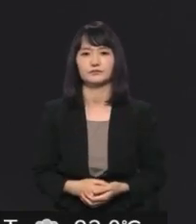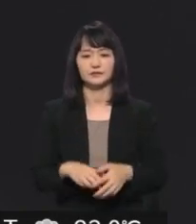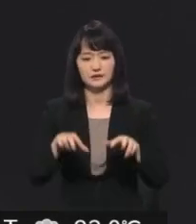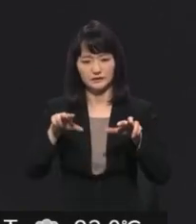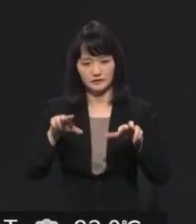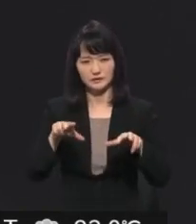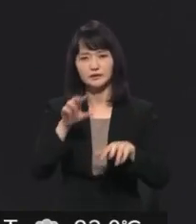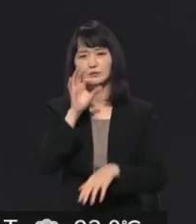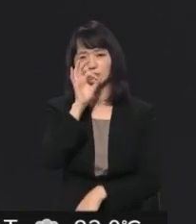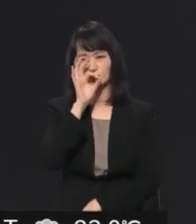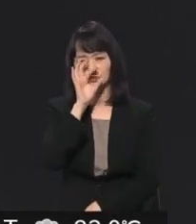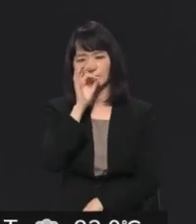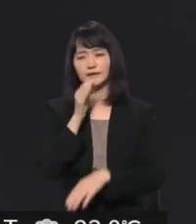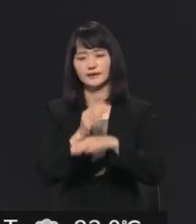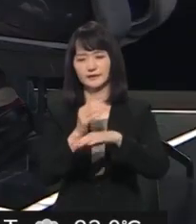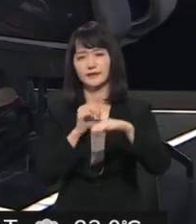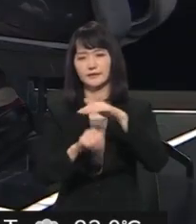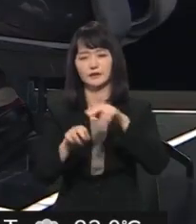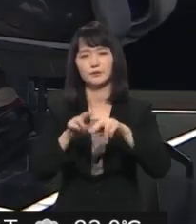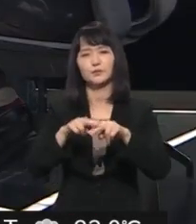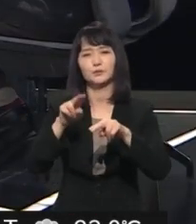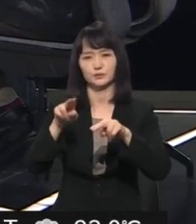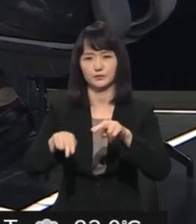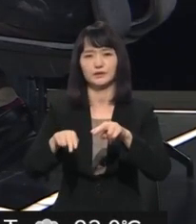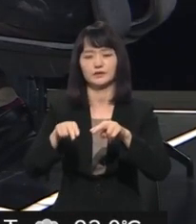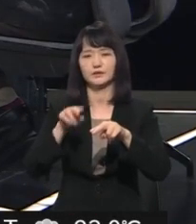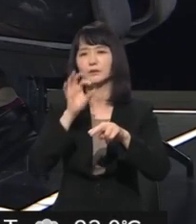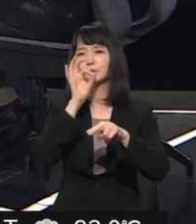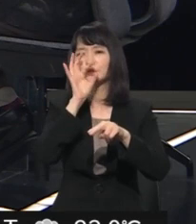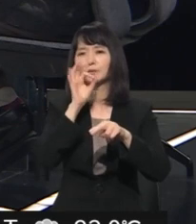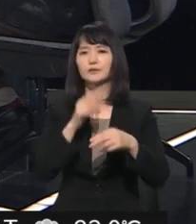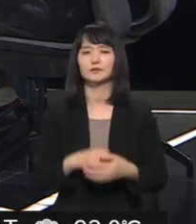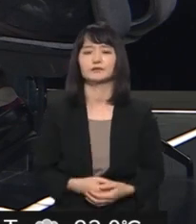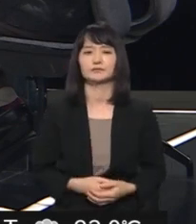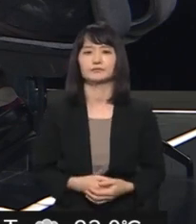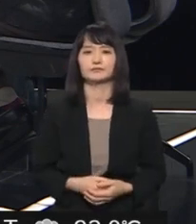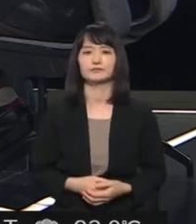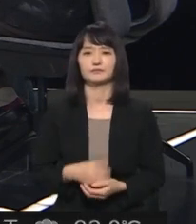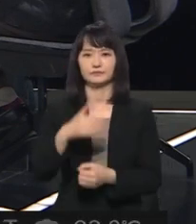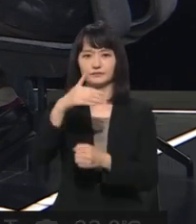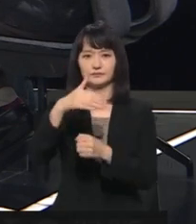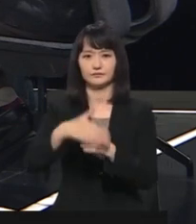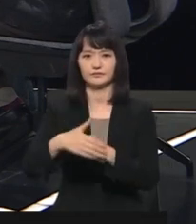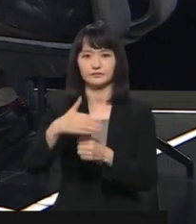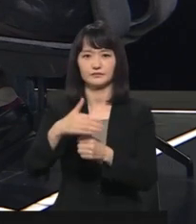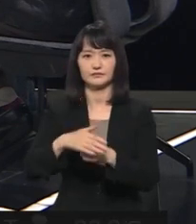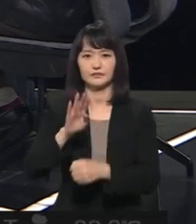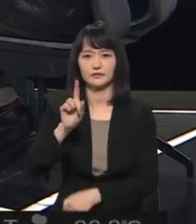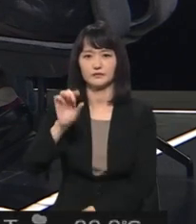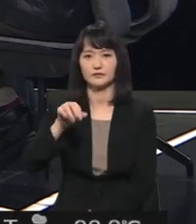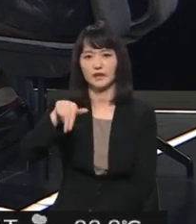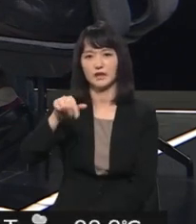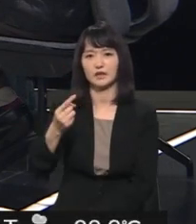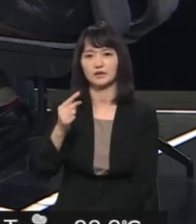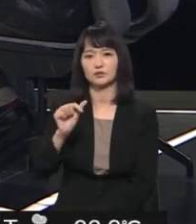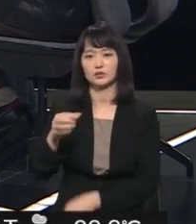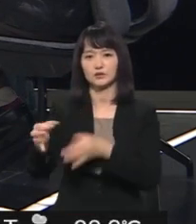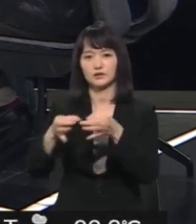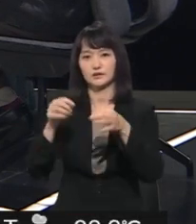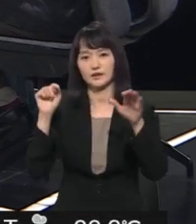예 이 전 대표는 페이스북에 또 대구에 당 촌 시장 단 사진들을 올렸습니다